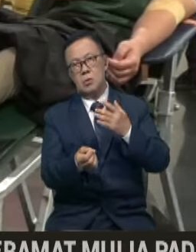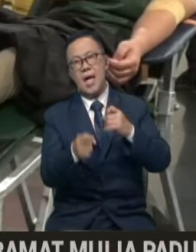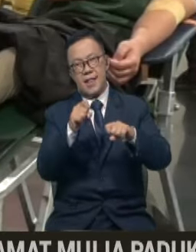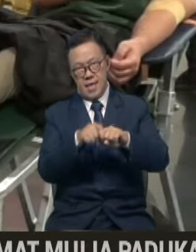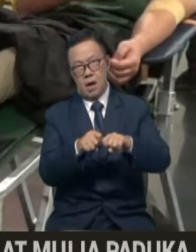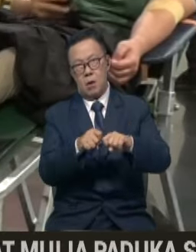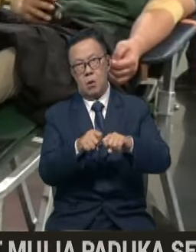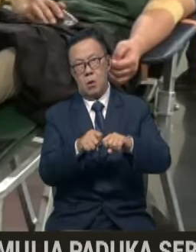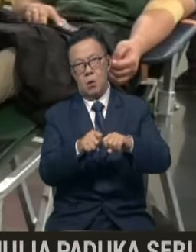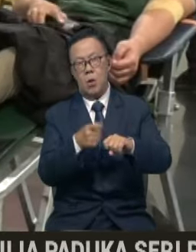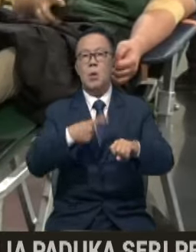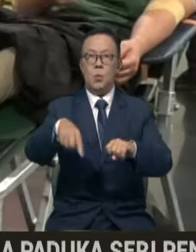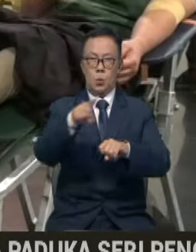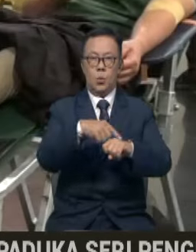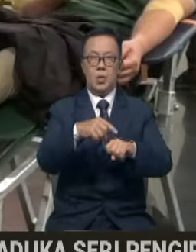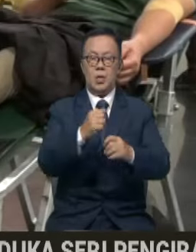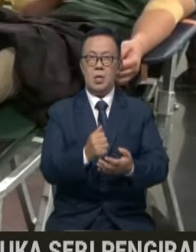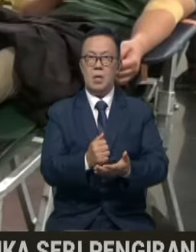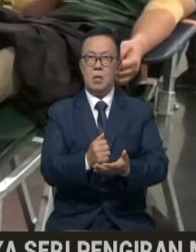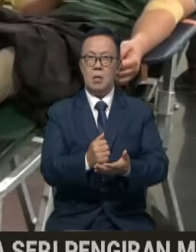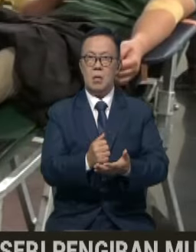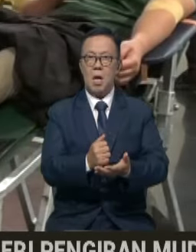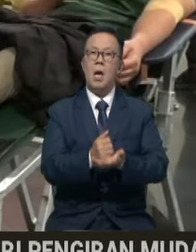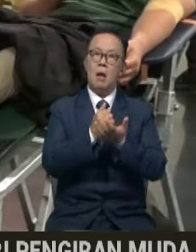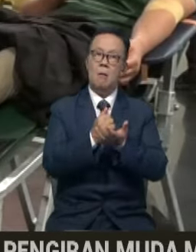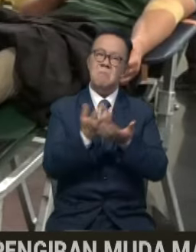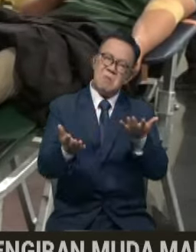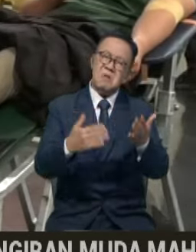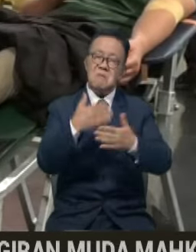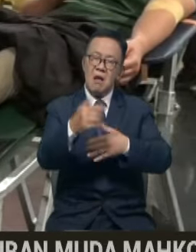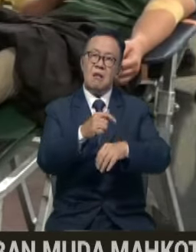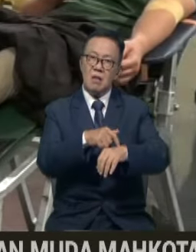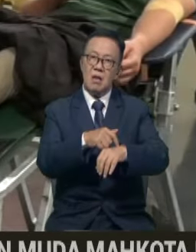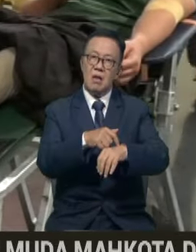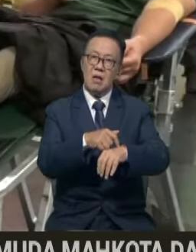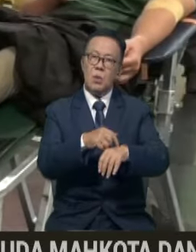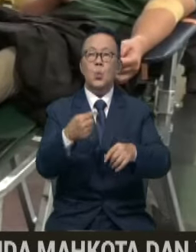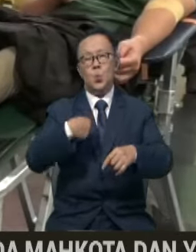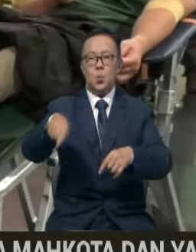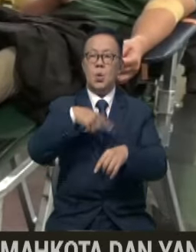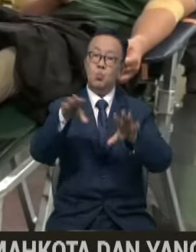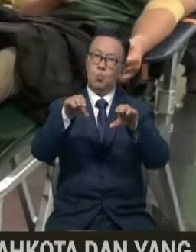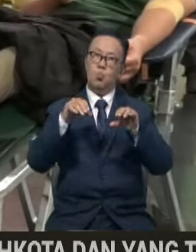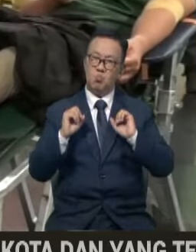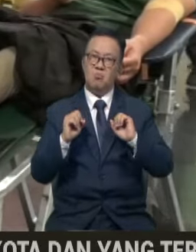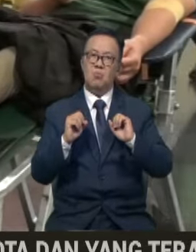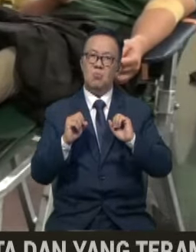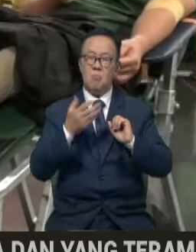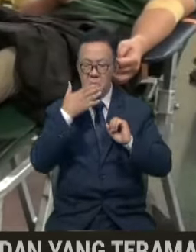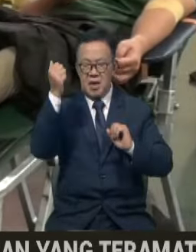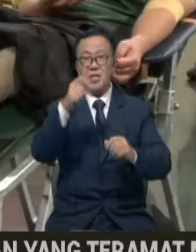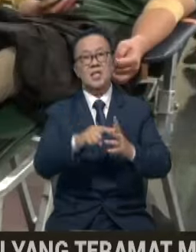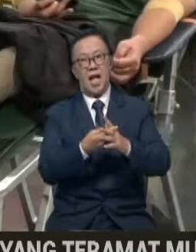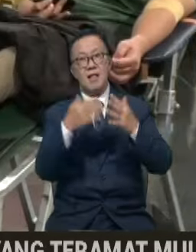we menyumbangkan, maybe another time kita ni yang menerima nantilah. It is better off to start early,